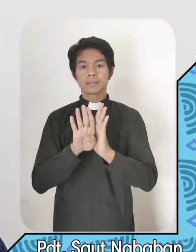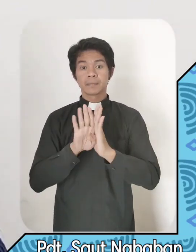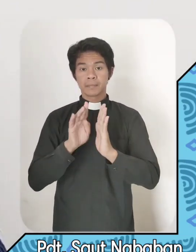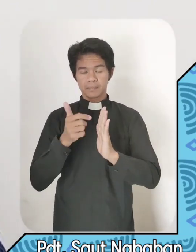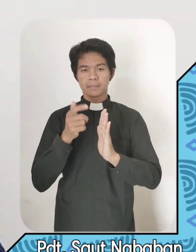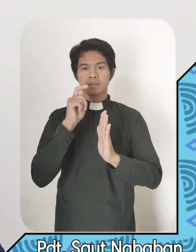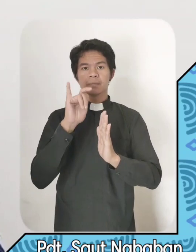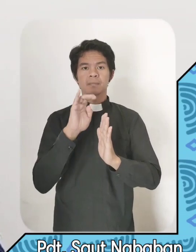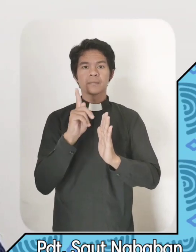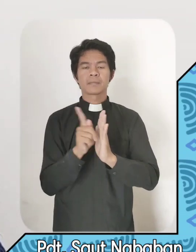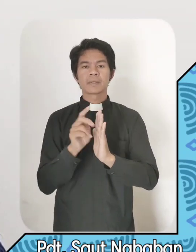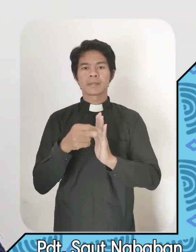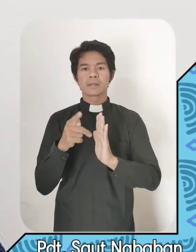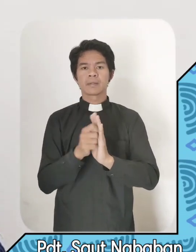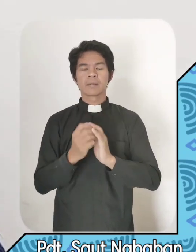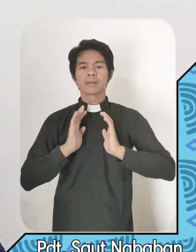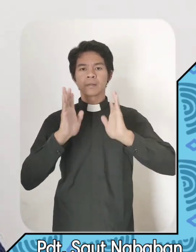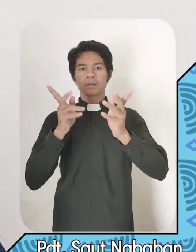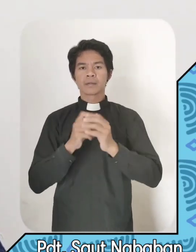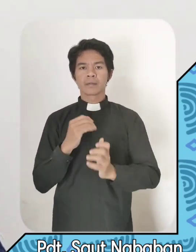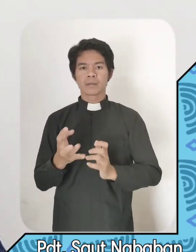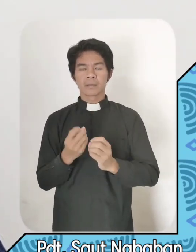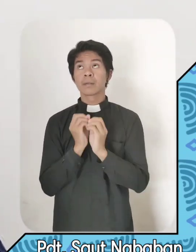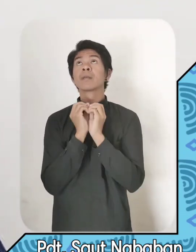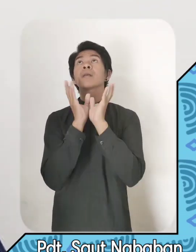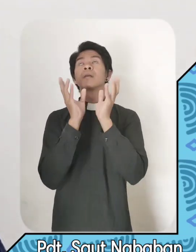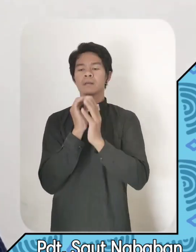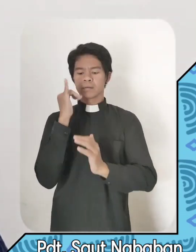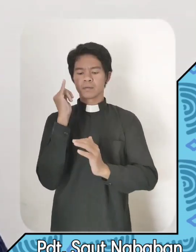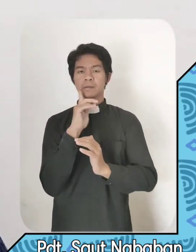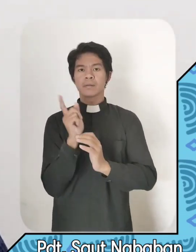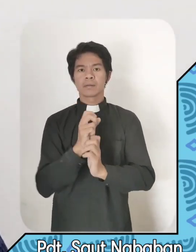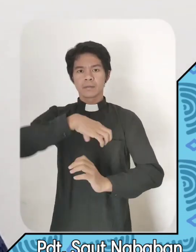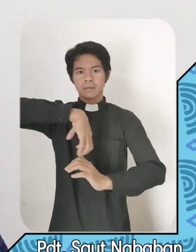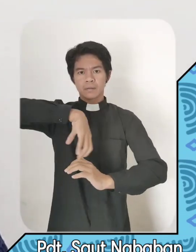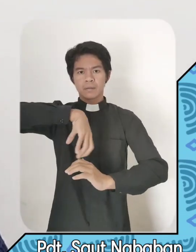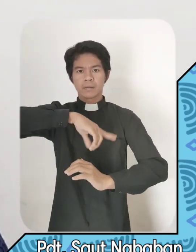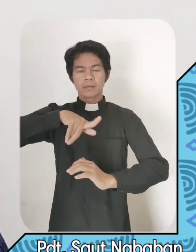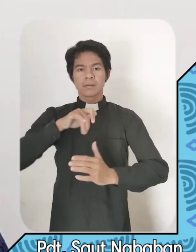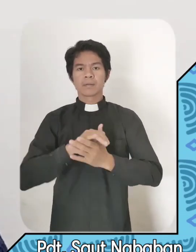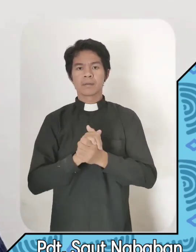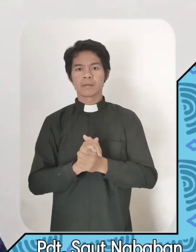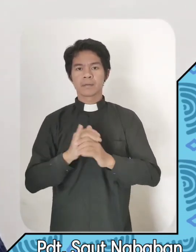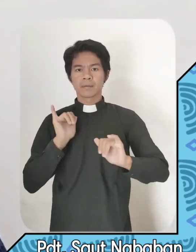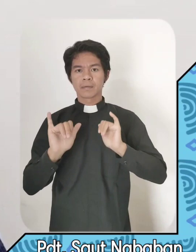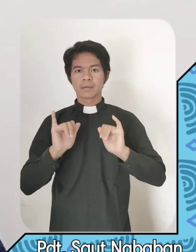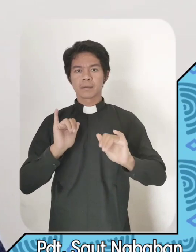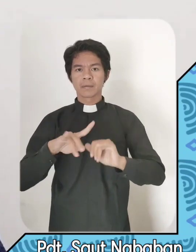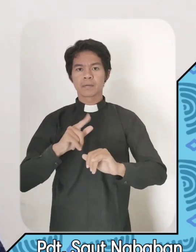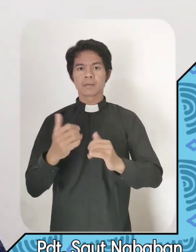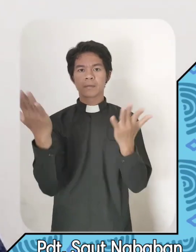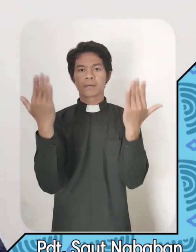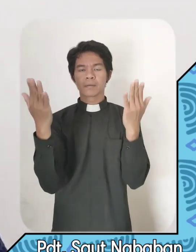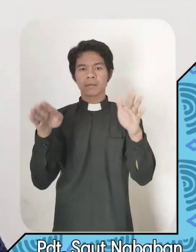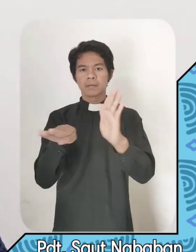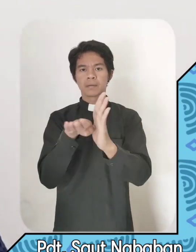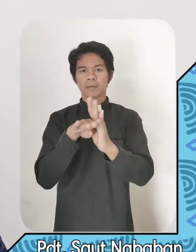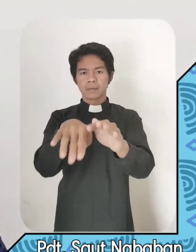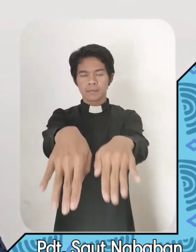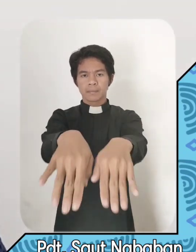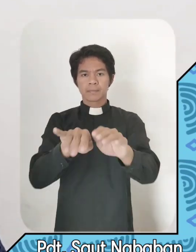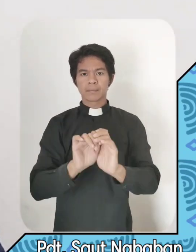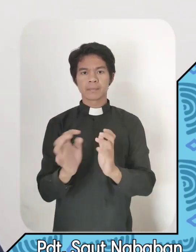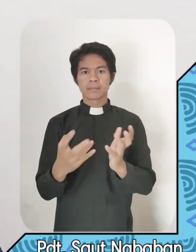orang Batak yang pergi di pagi-pagi buta untuk berziarah, berdoa, sambil meminta berkat dari